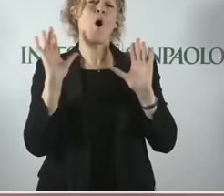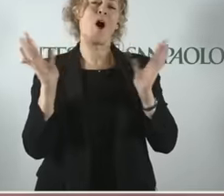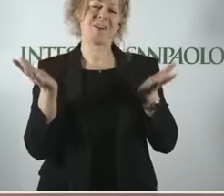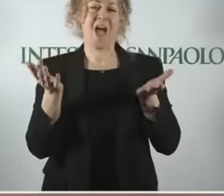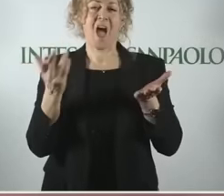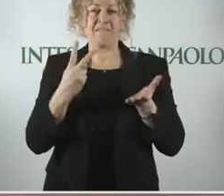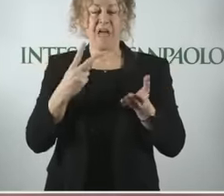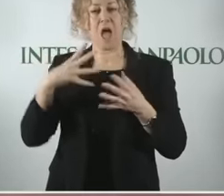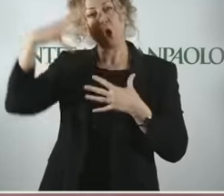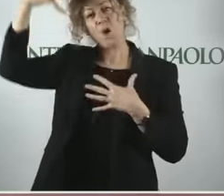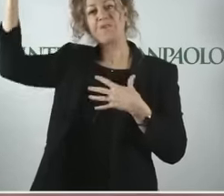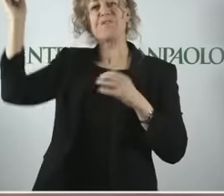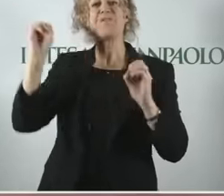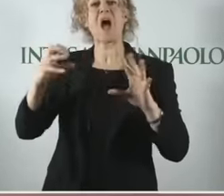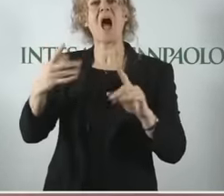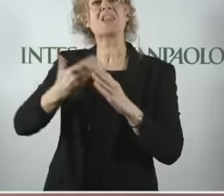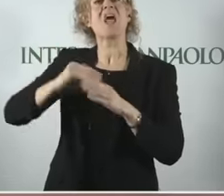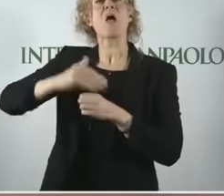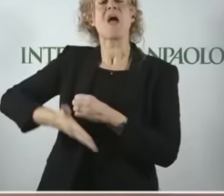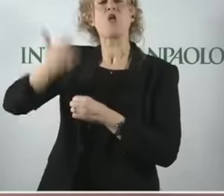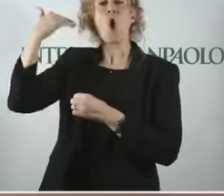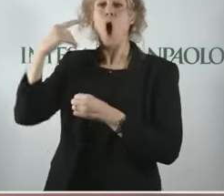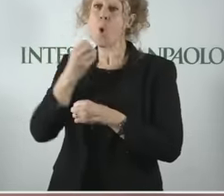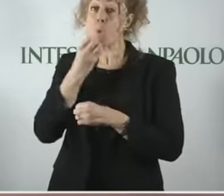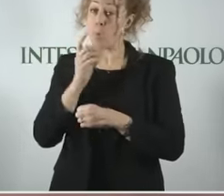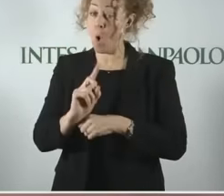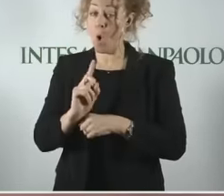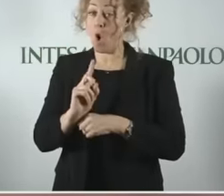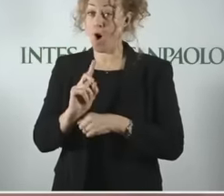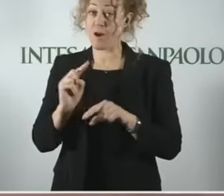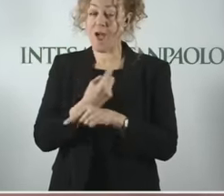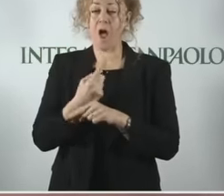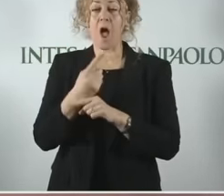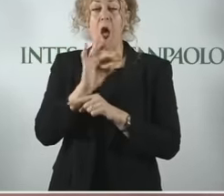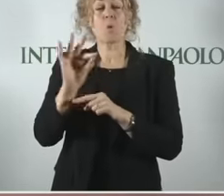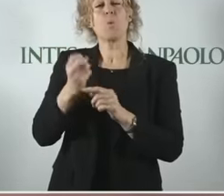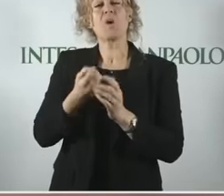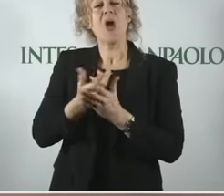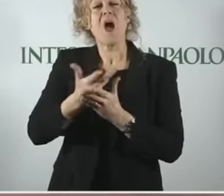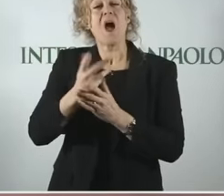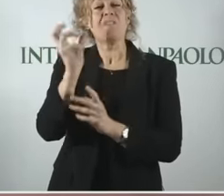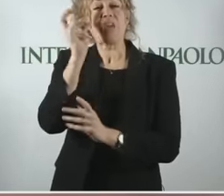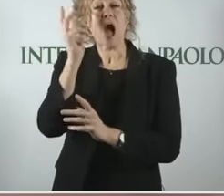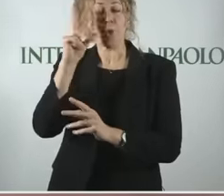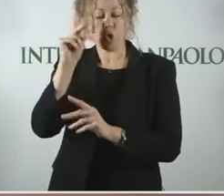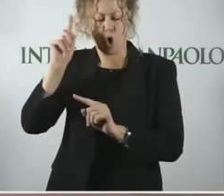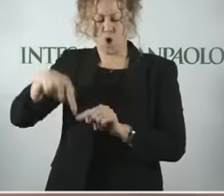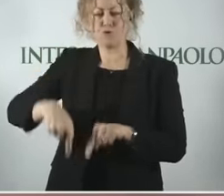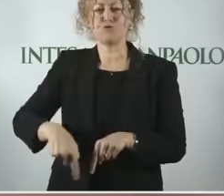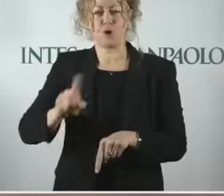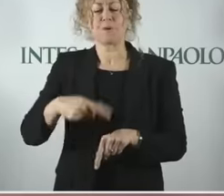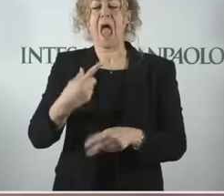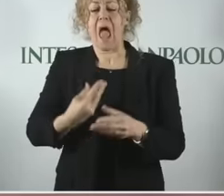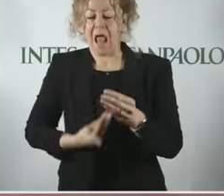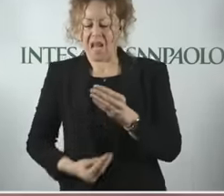le fate medievali non sono la fatina buona le fate medievali sono quelle di certe fiabe che conosciamo anche noi oggi è nata